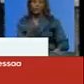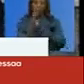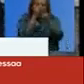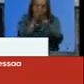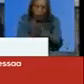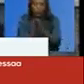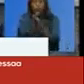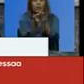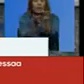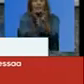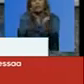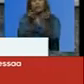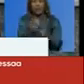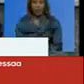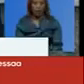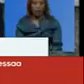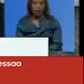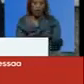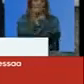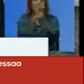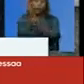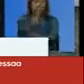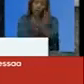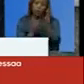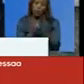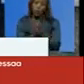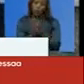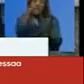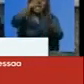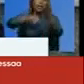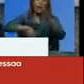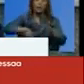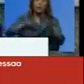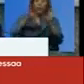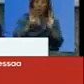አክብሮት ለመግለጽ እፈልጋለሁ ለተፈጠሩ ችግሮች እልባት